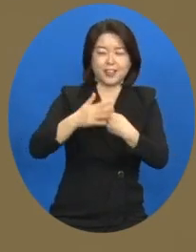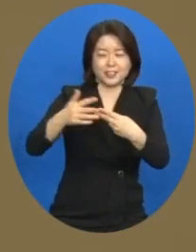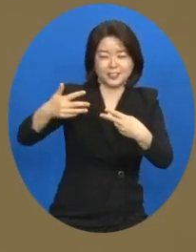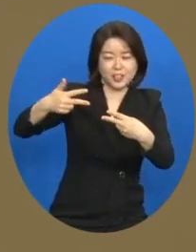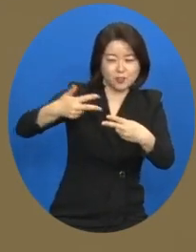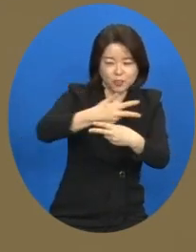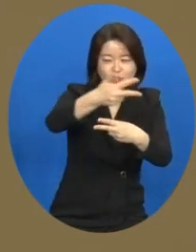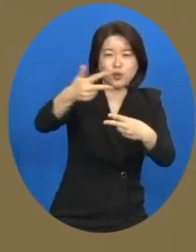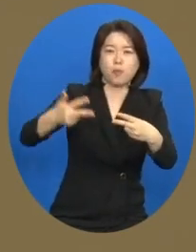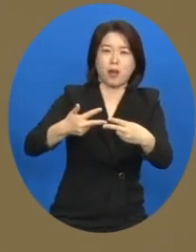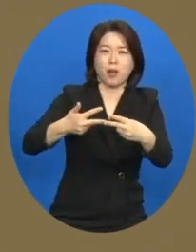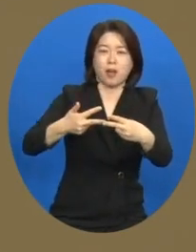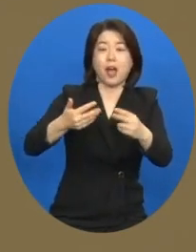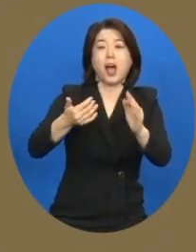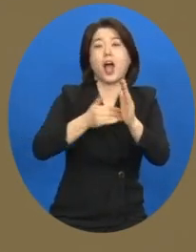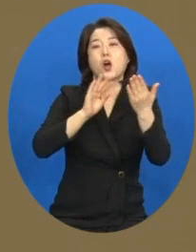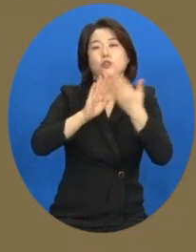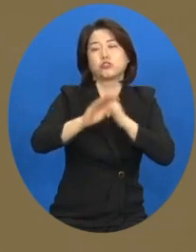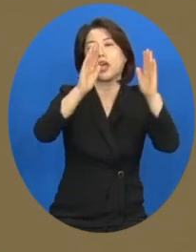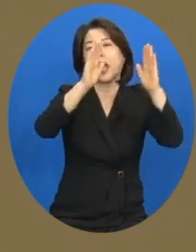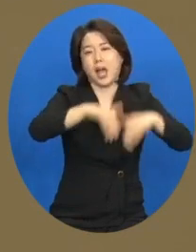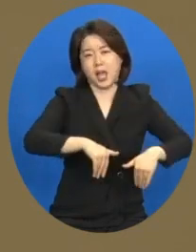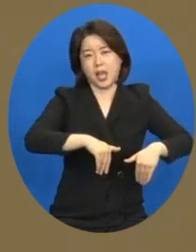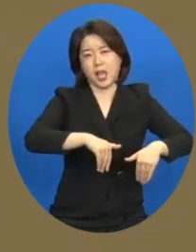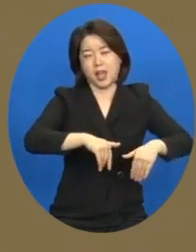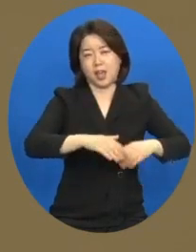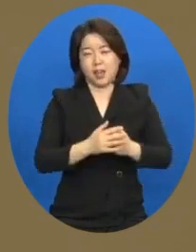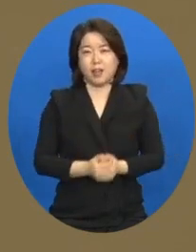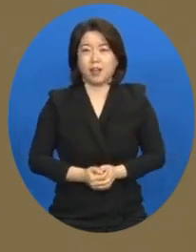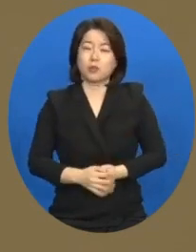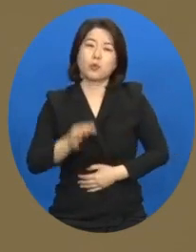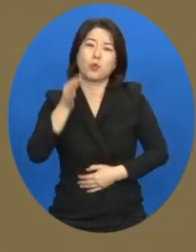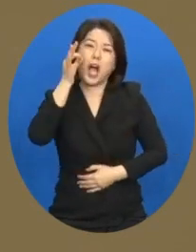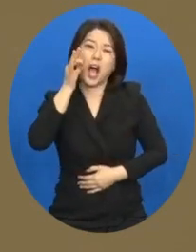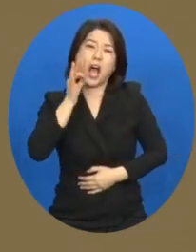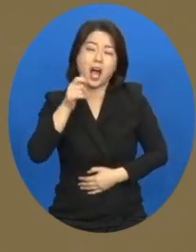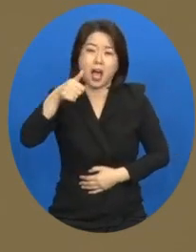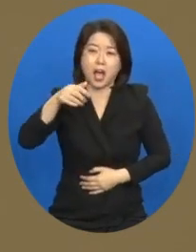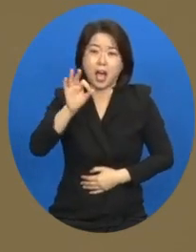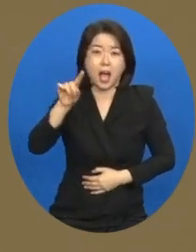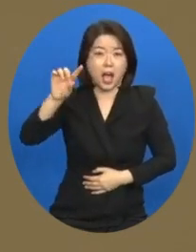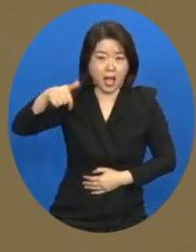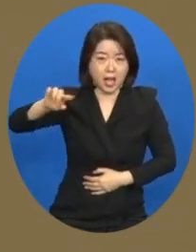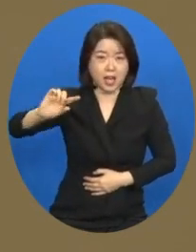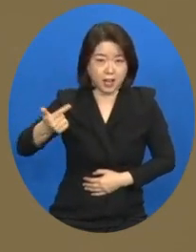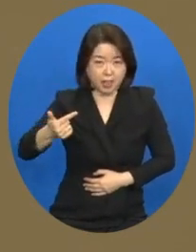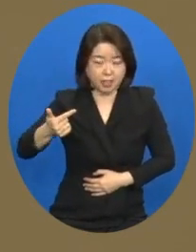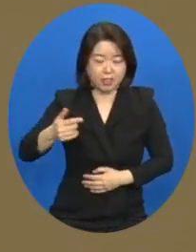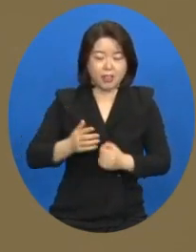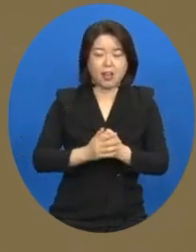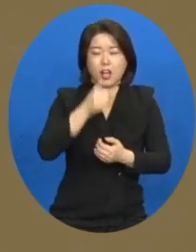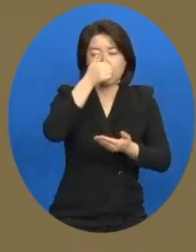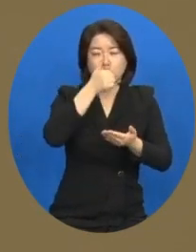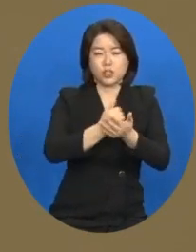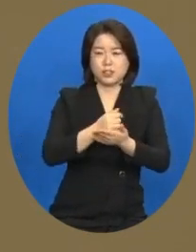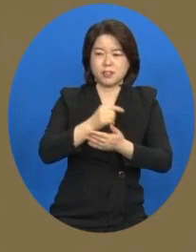여리고성을 무너뜨리시고, 아간의 죄를 하나님이 아주 엄히 물으시고,